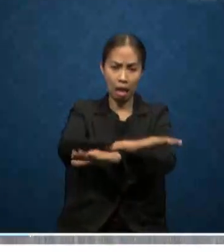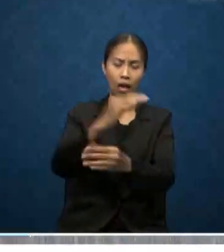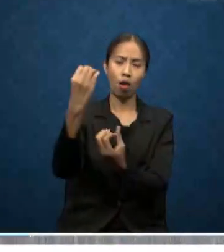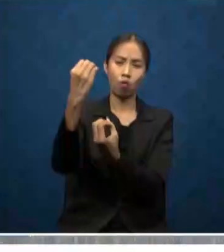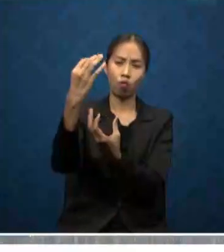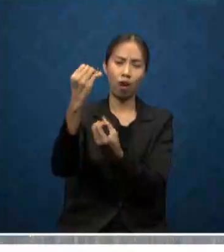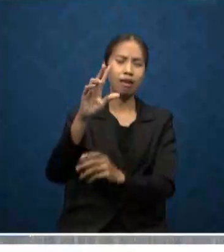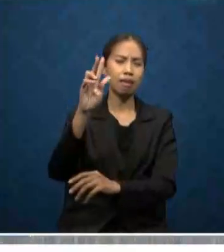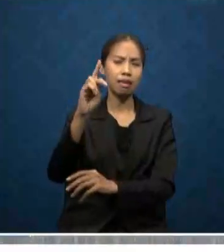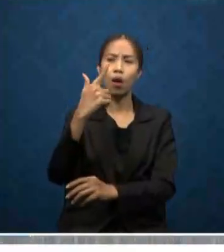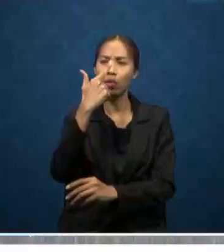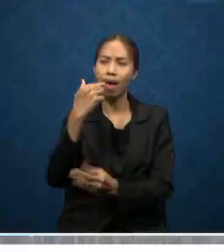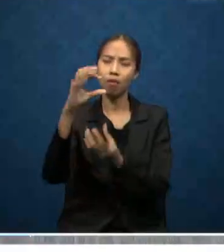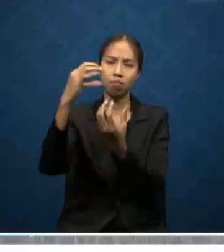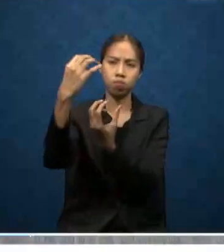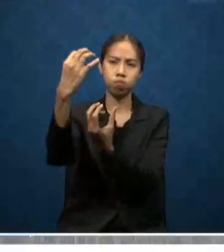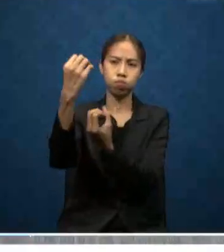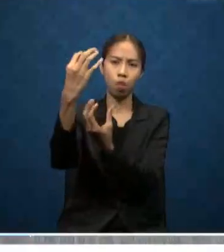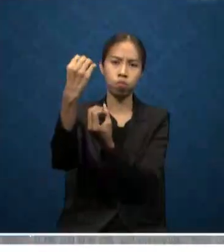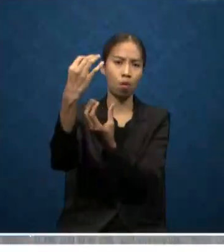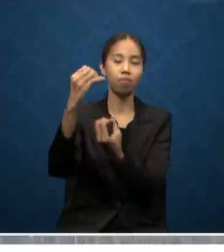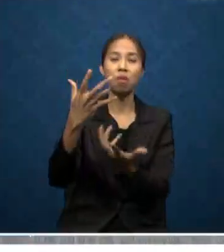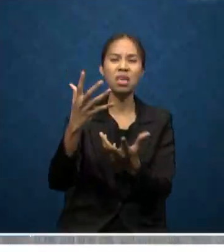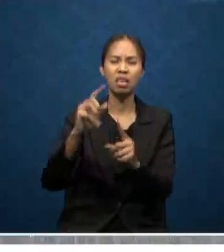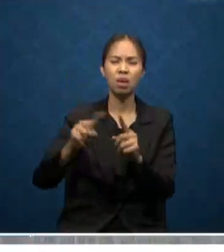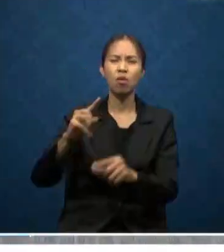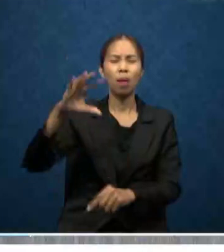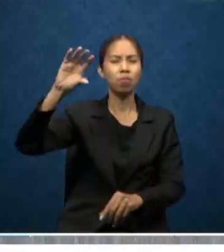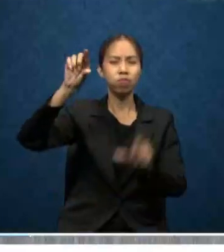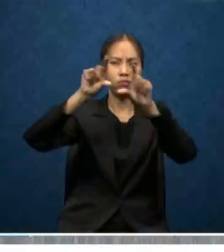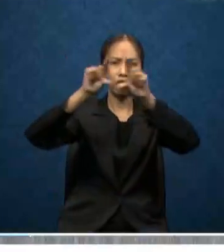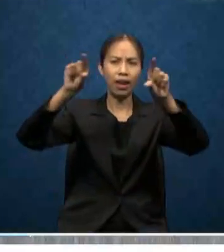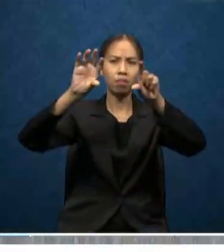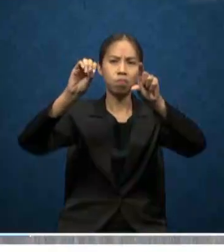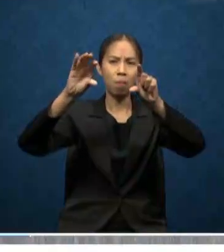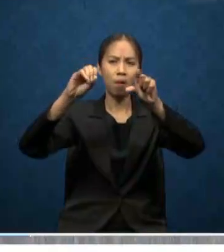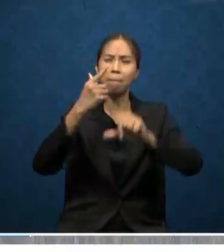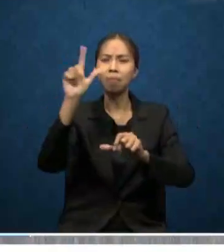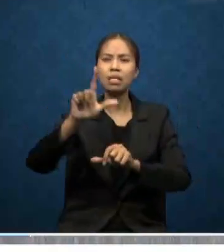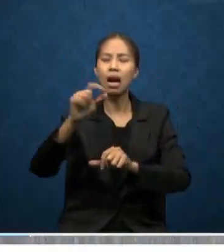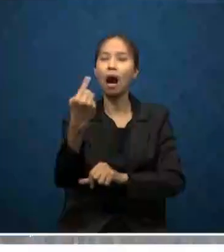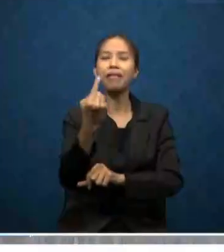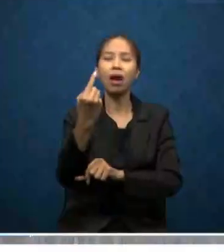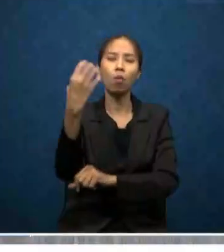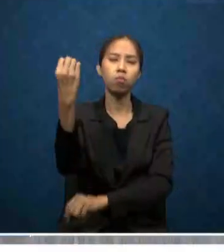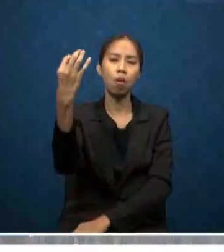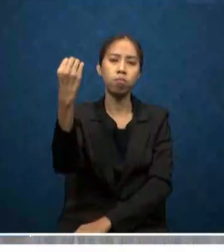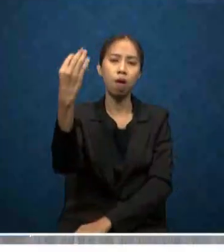ค่ไฟเหลืองนะครับกระพริบนิดหน่อยนะครับก็จะทำให้ประชาช